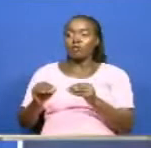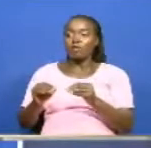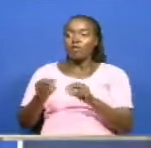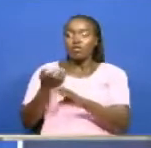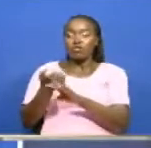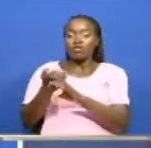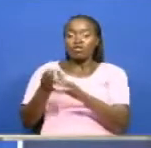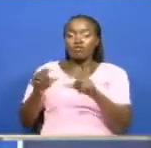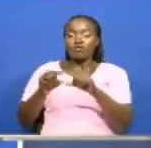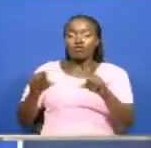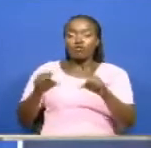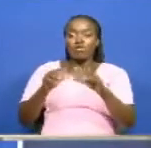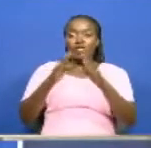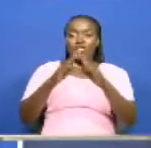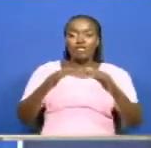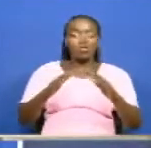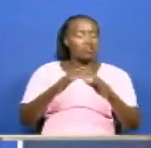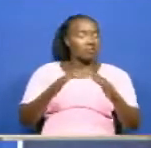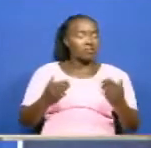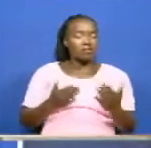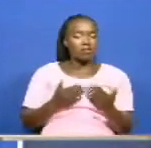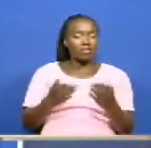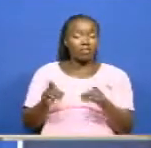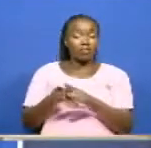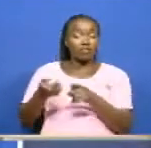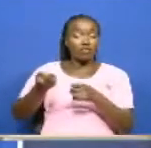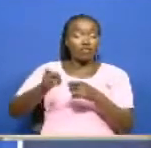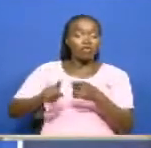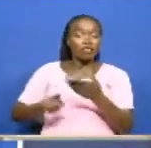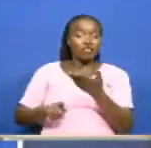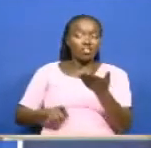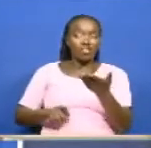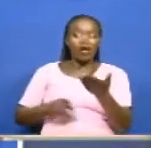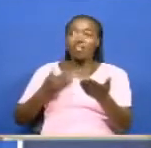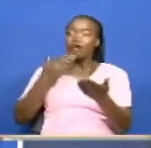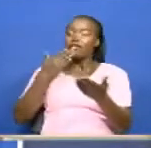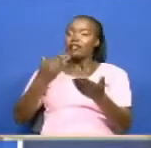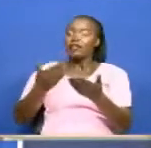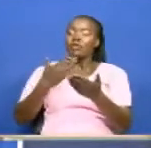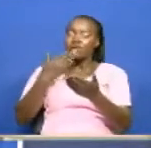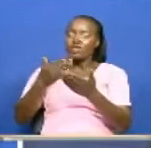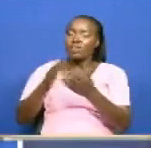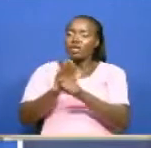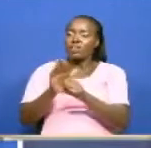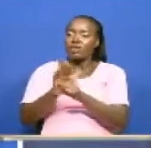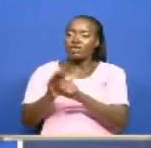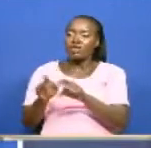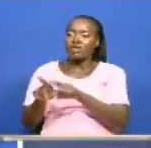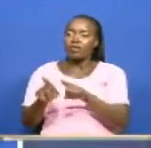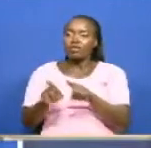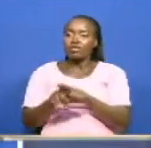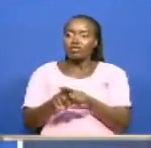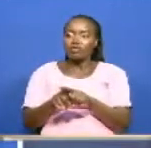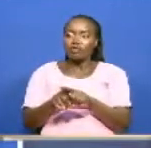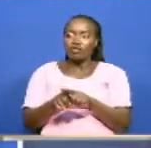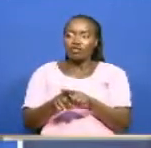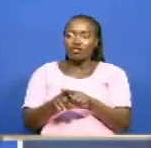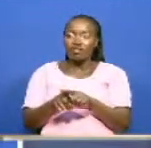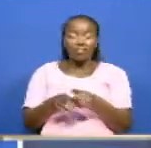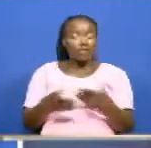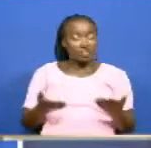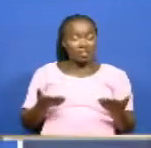ambapo tumetumia blocks na kuweka pia mabati. Kwa hiyo tunashukuru pia, alafu kirudi tena katika hii bidhaa ya